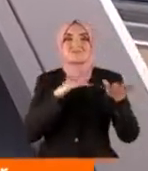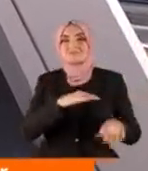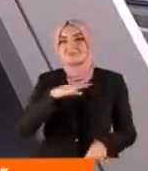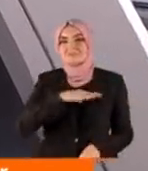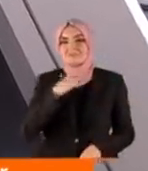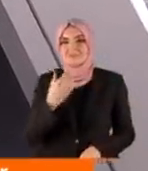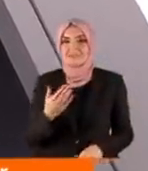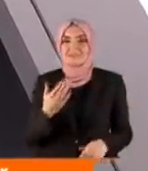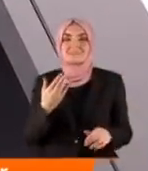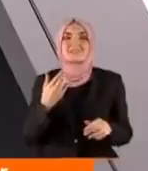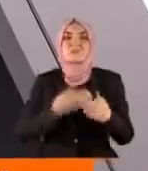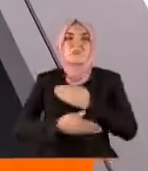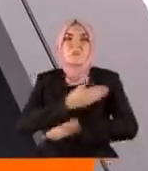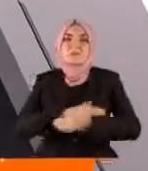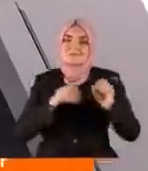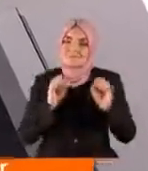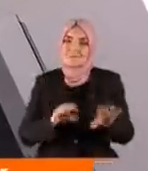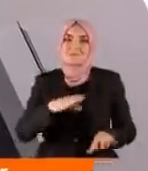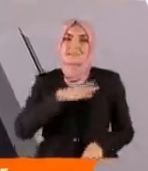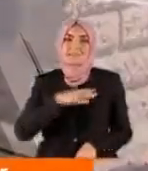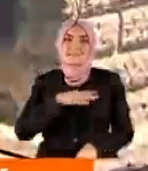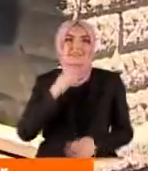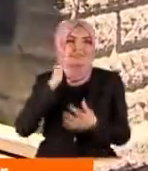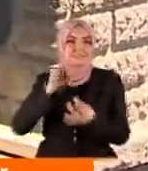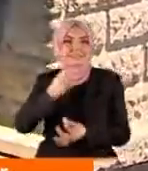atmak isteyen herkes kendini dışarı attı.